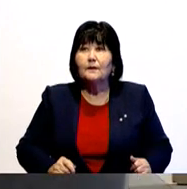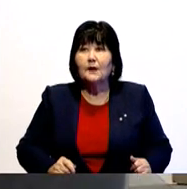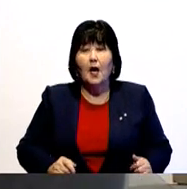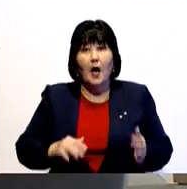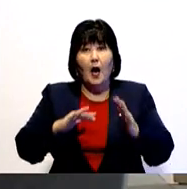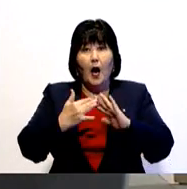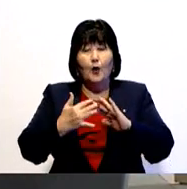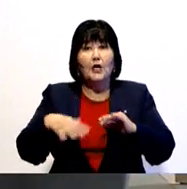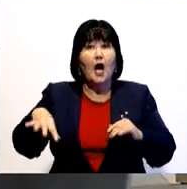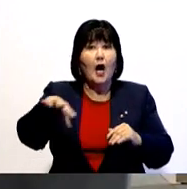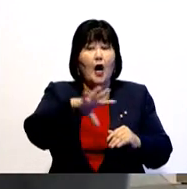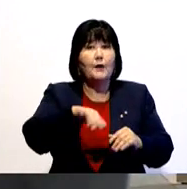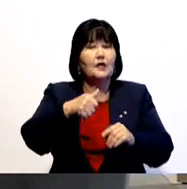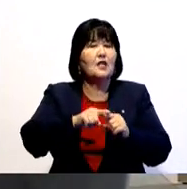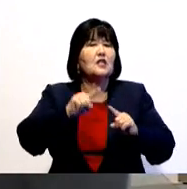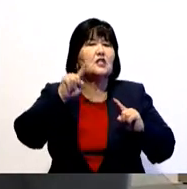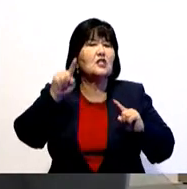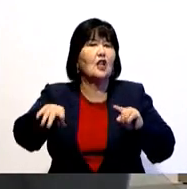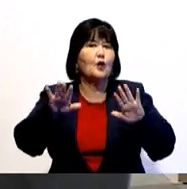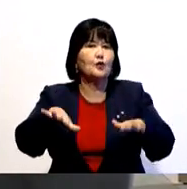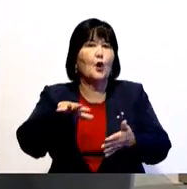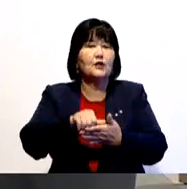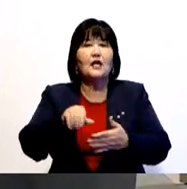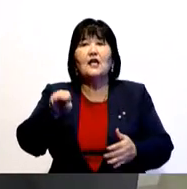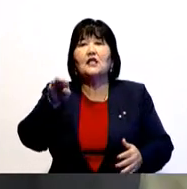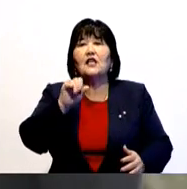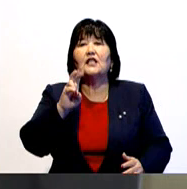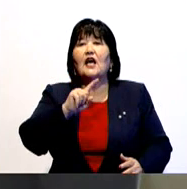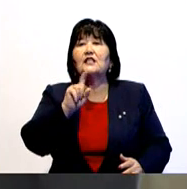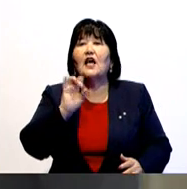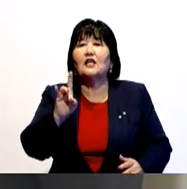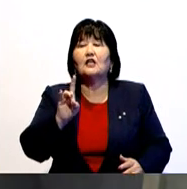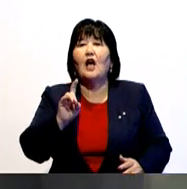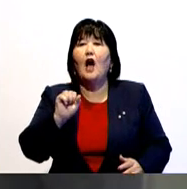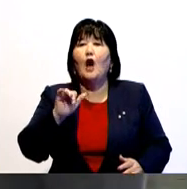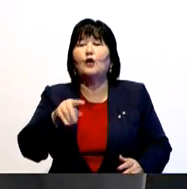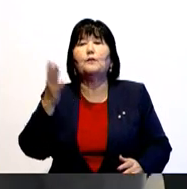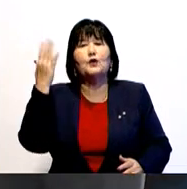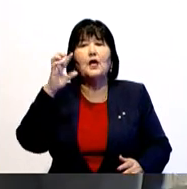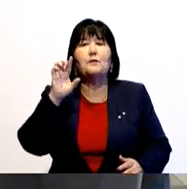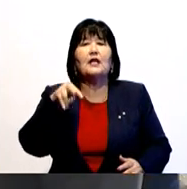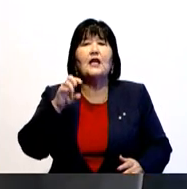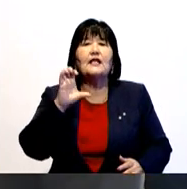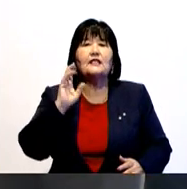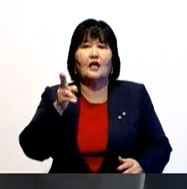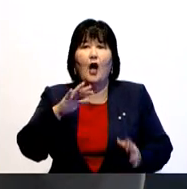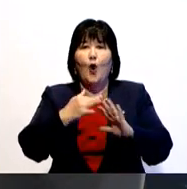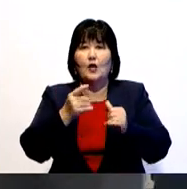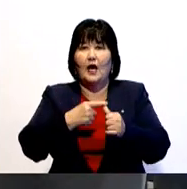Аудан бойынша ең шалғай учаске орналасқан бізде Жаназар Батыр ауылы, бұрынғы бірлестік ауыл деп айтамыз. Ол жерде